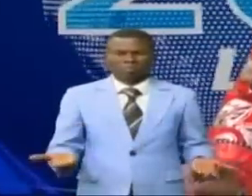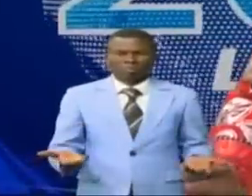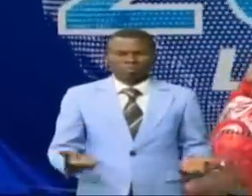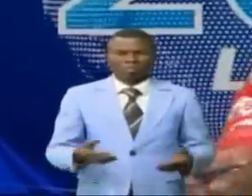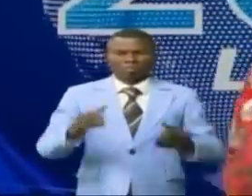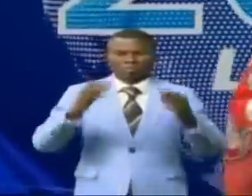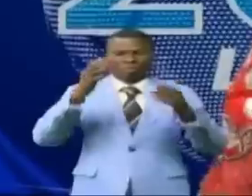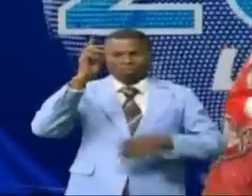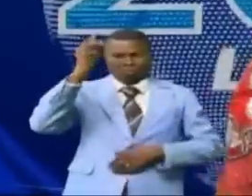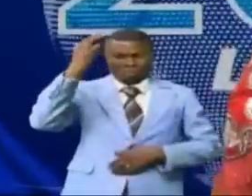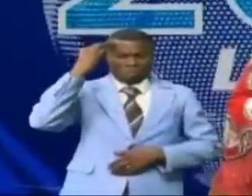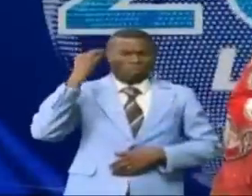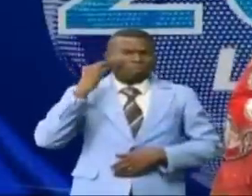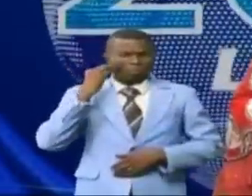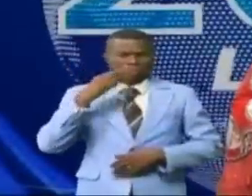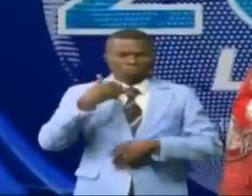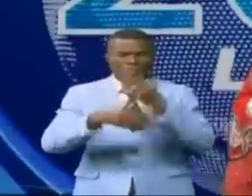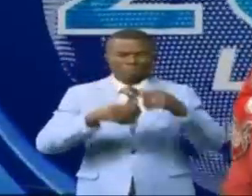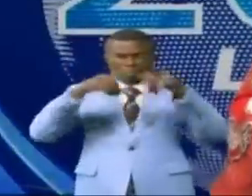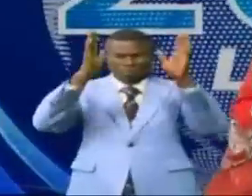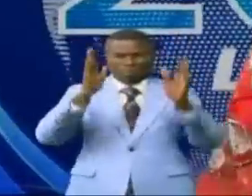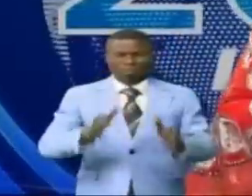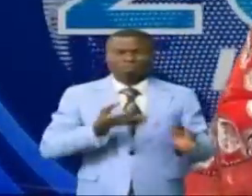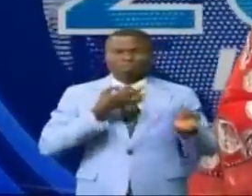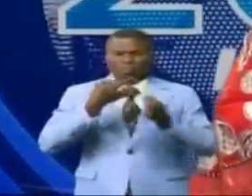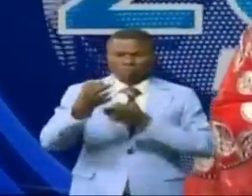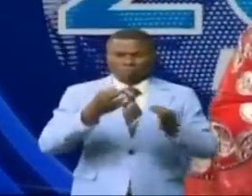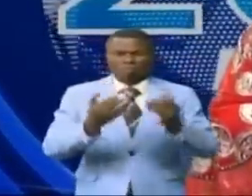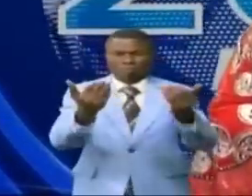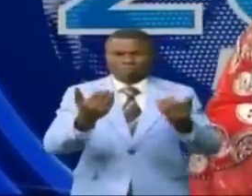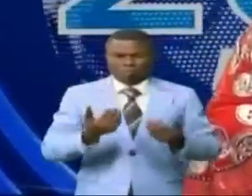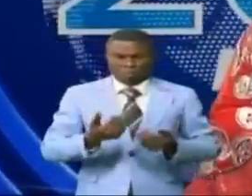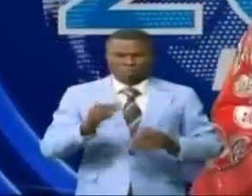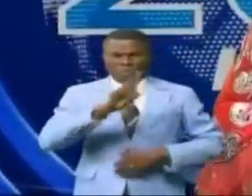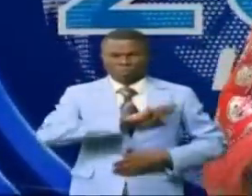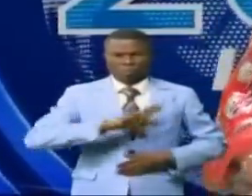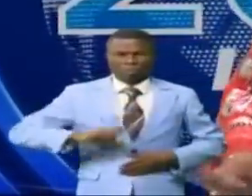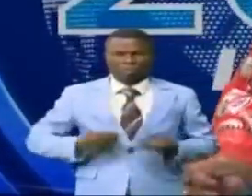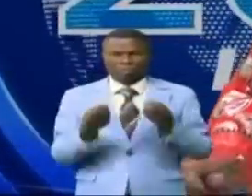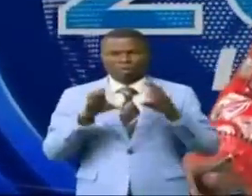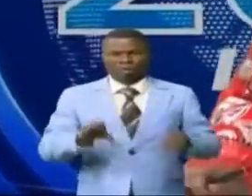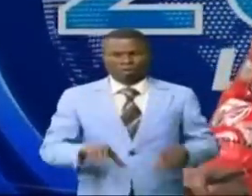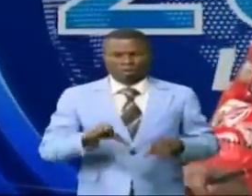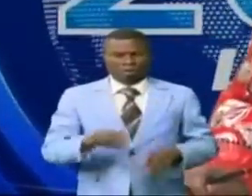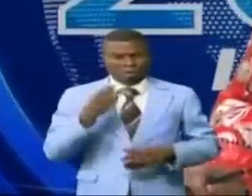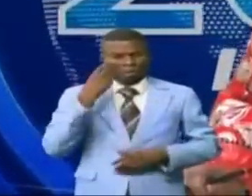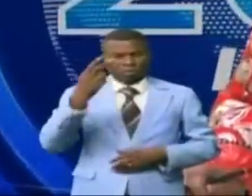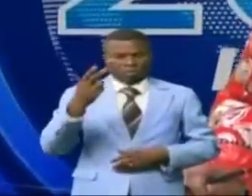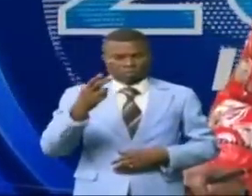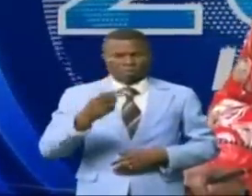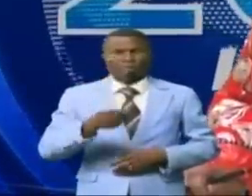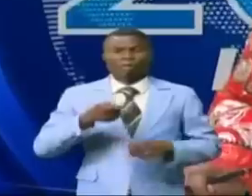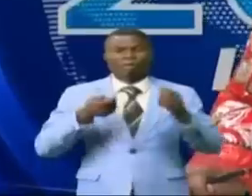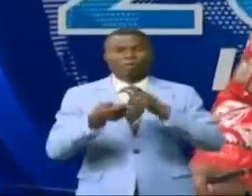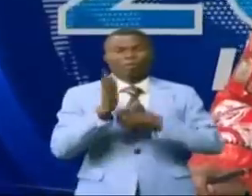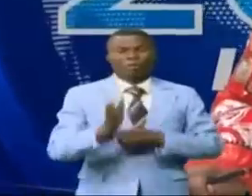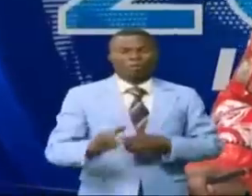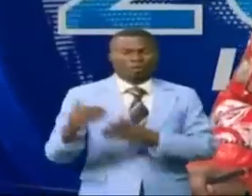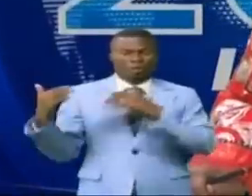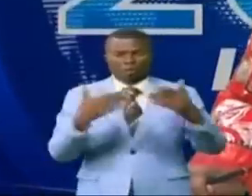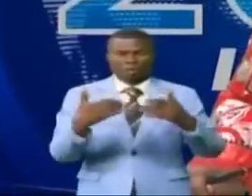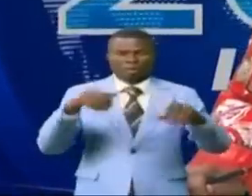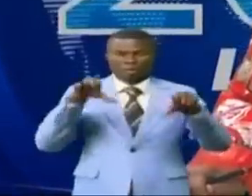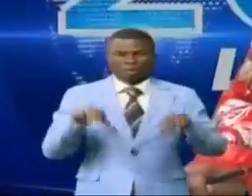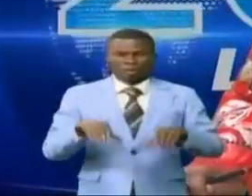chef de la diplomatie congolaise a aussi réitéré la volonté de la République démocratique du Congo de voir les criminels de guerre en